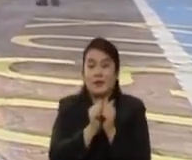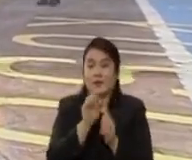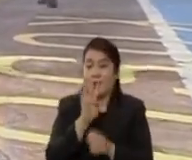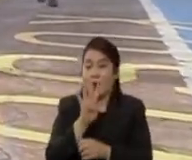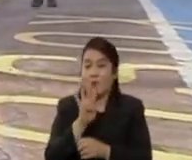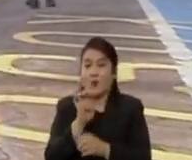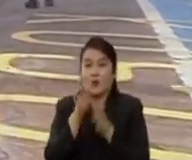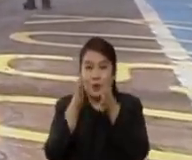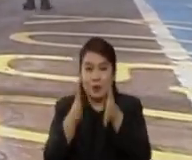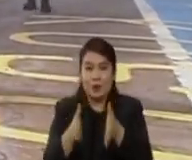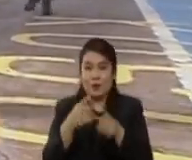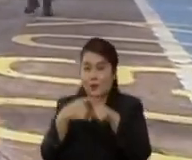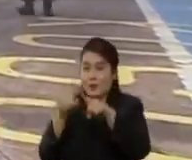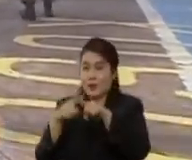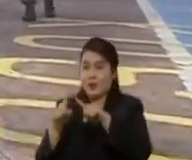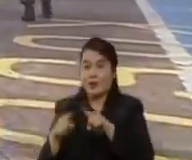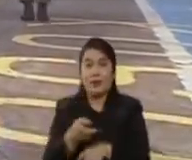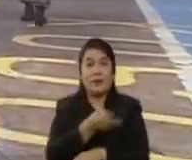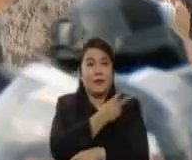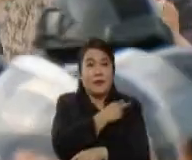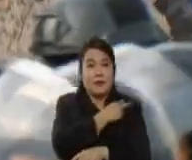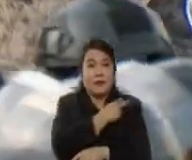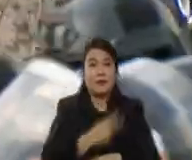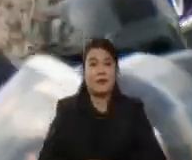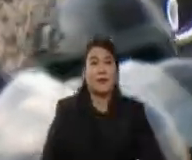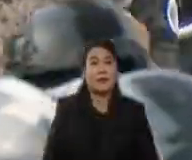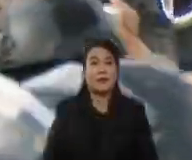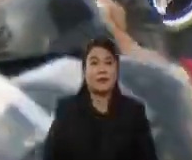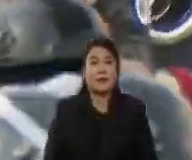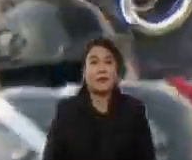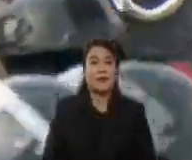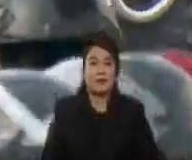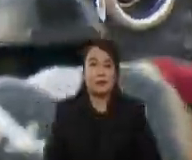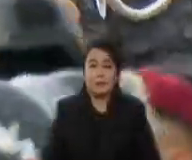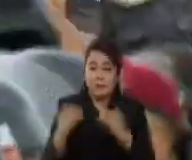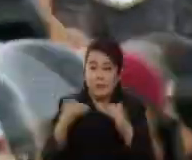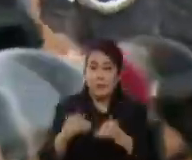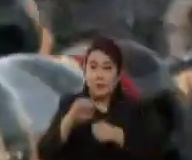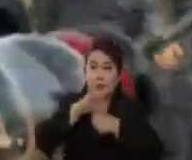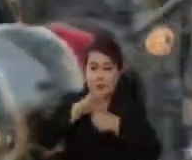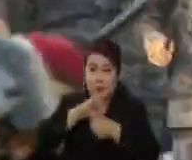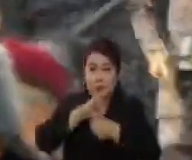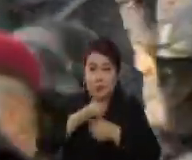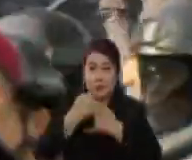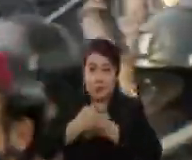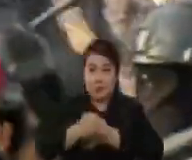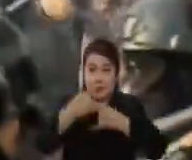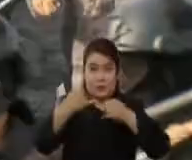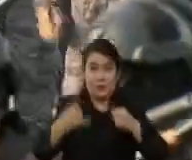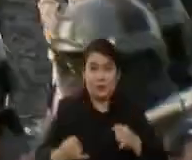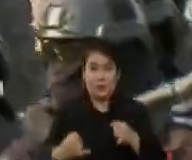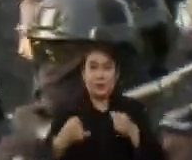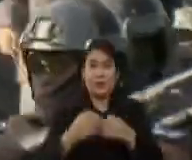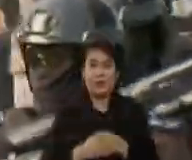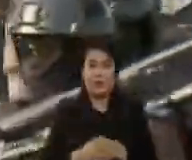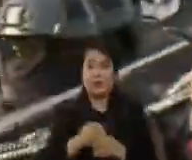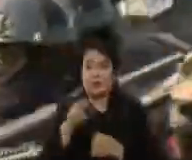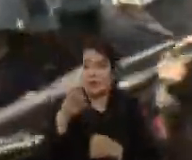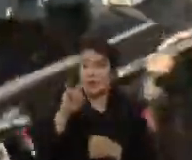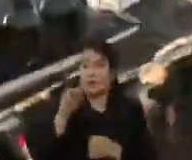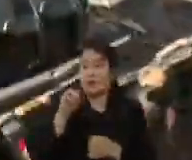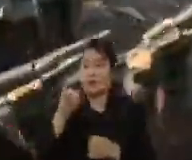anggota lain-lain pangkat. Menyusul kontingen Jabatan Imigresen Malaysia terdiri